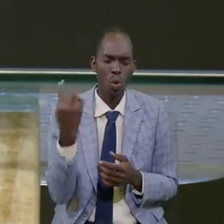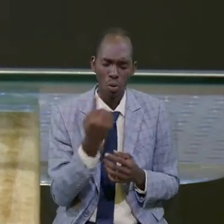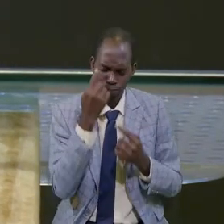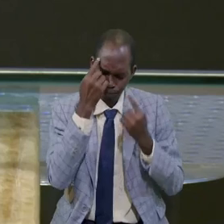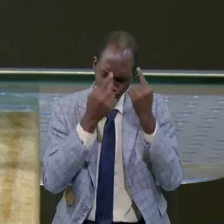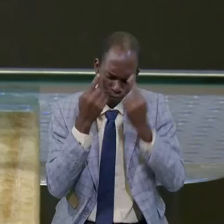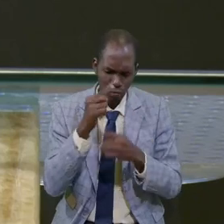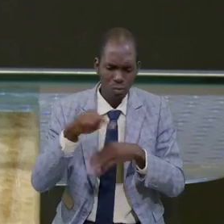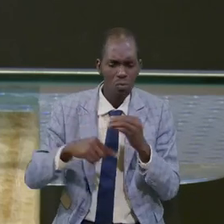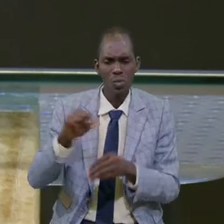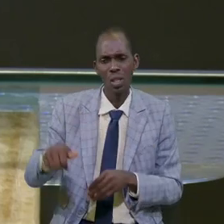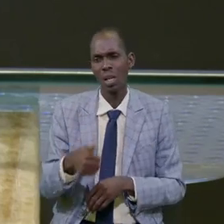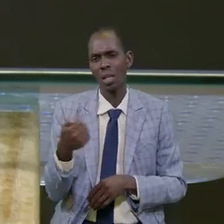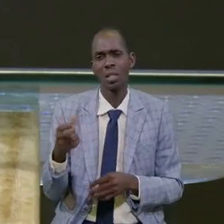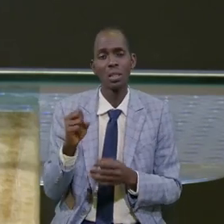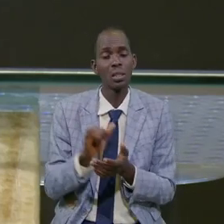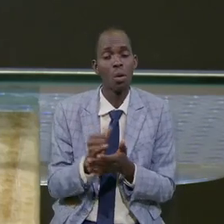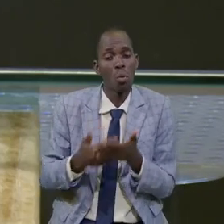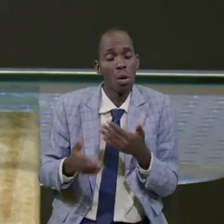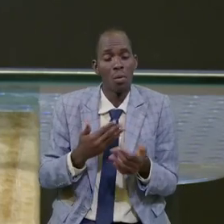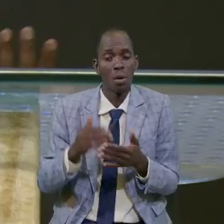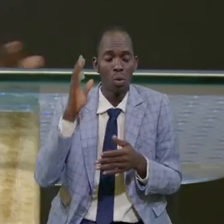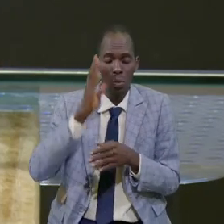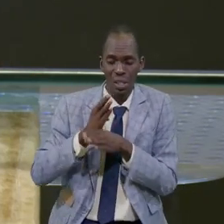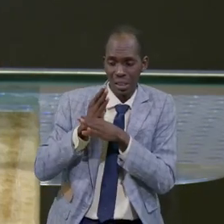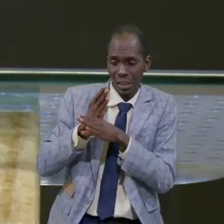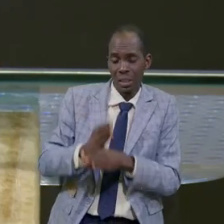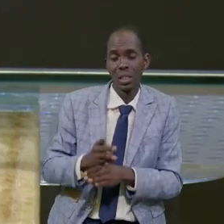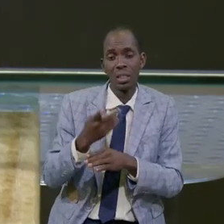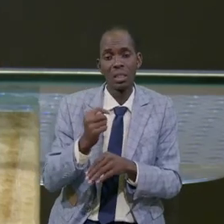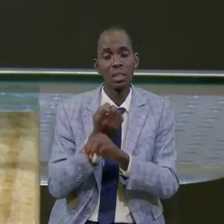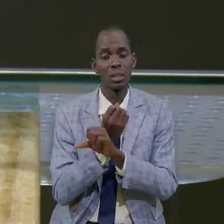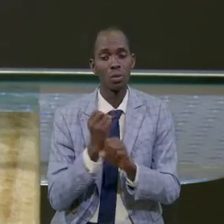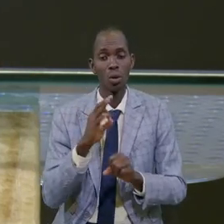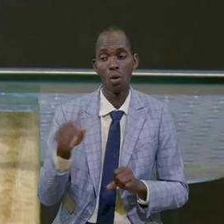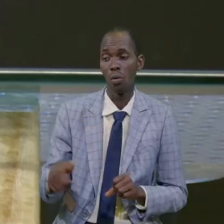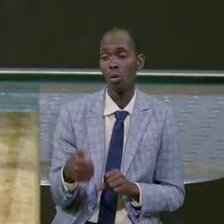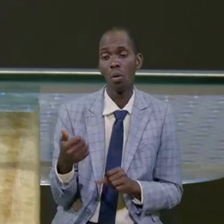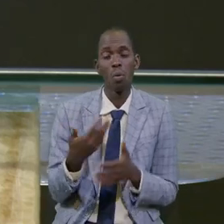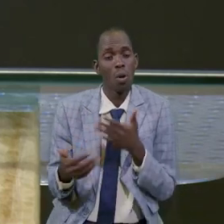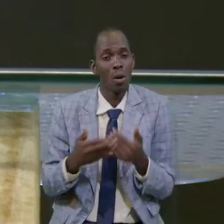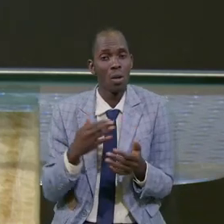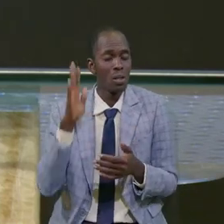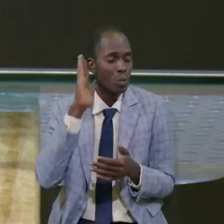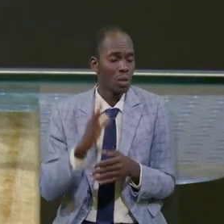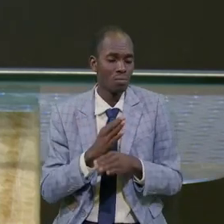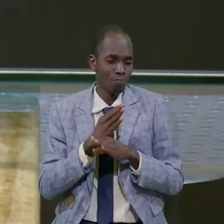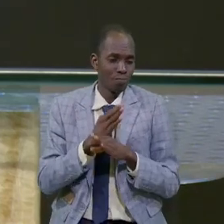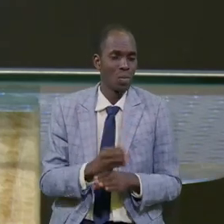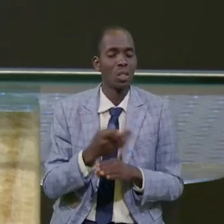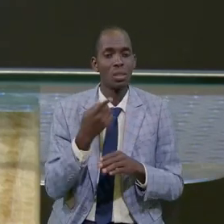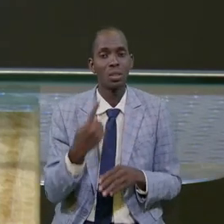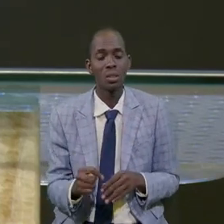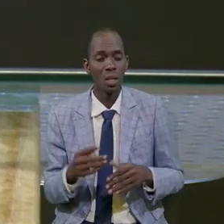considéré que ce qui va empêcher le salut des pécheurs, ce qui va empêcher le bonheur des saints, ce qui